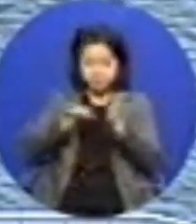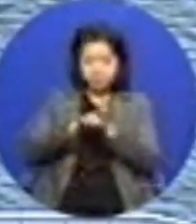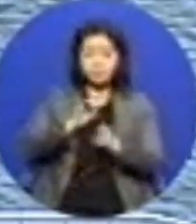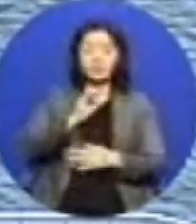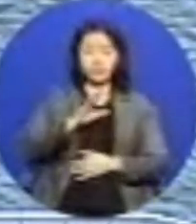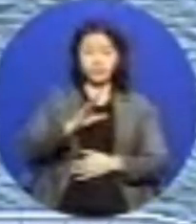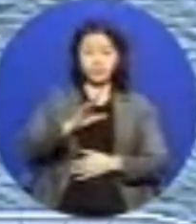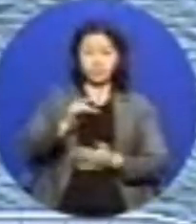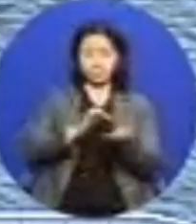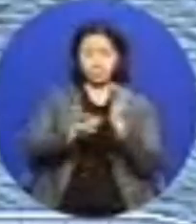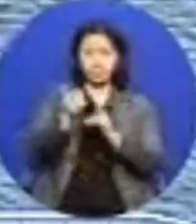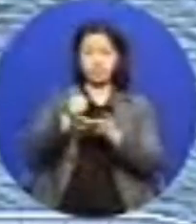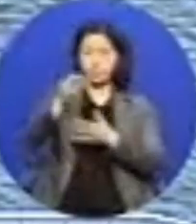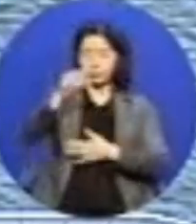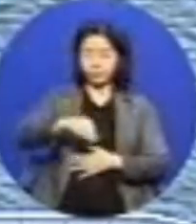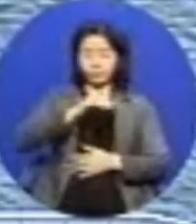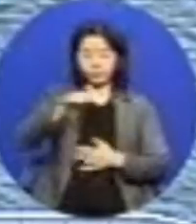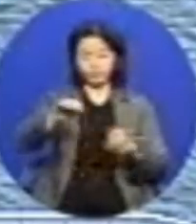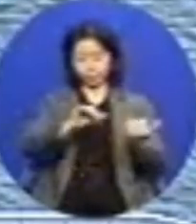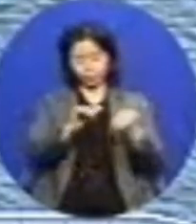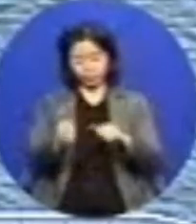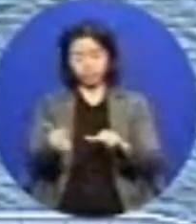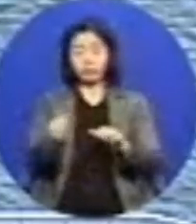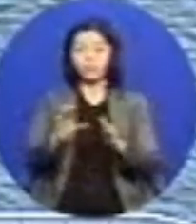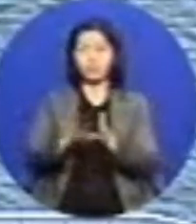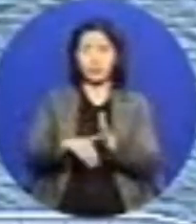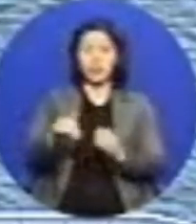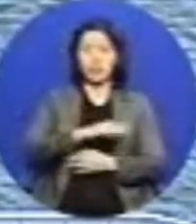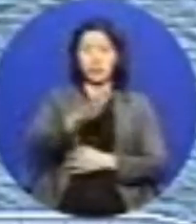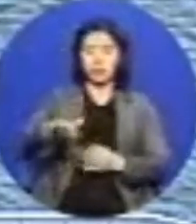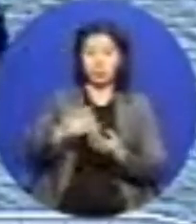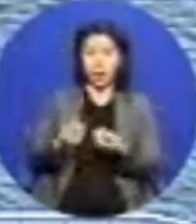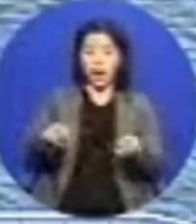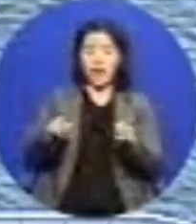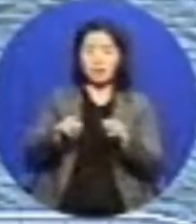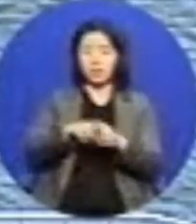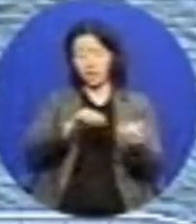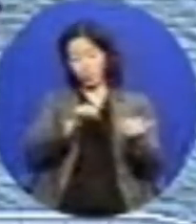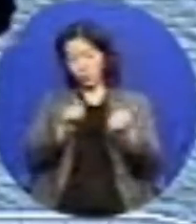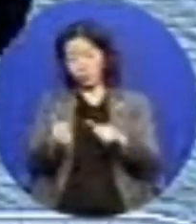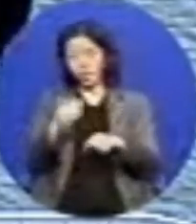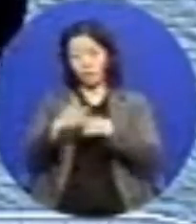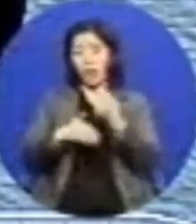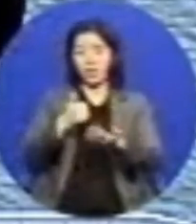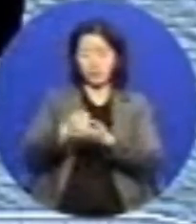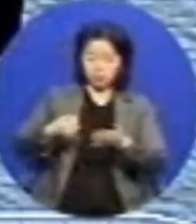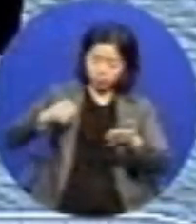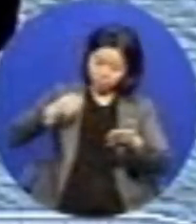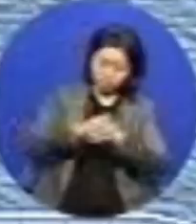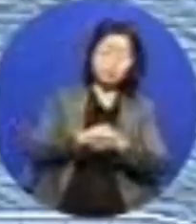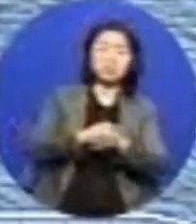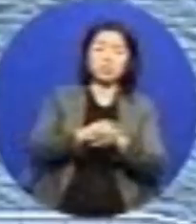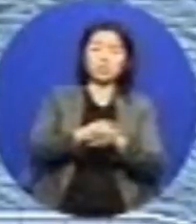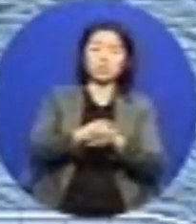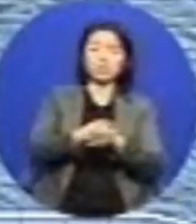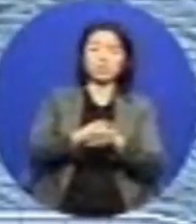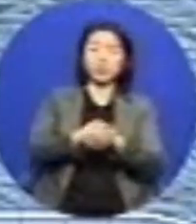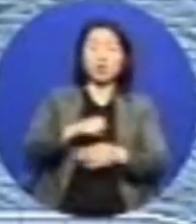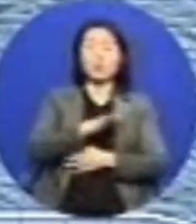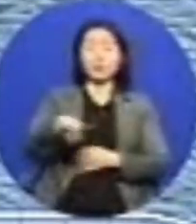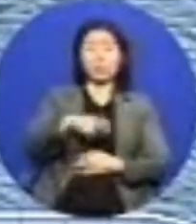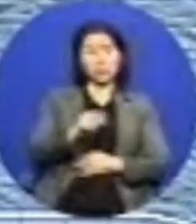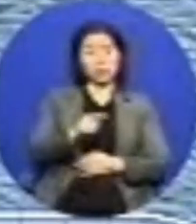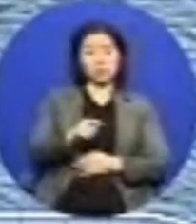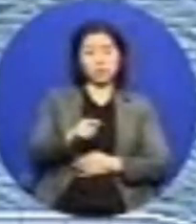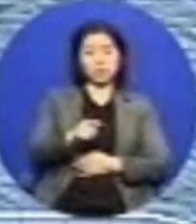예수님이 십자가에 죽으실 때 우리도 함께 죽었다고 하나님이 정하셔서 써요 우리는 그것을